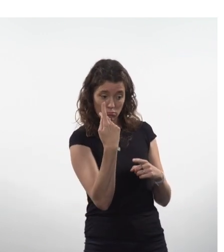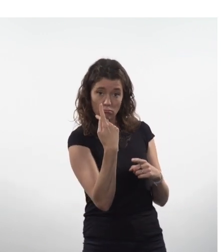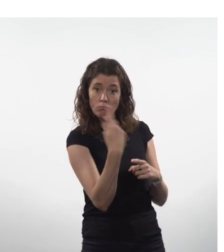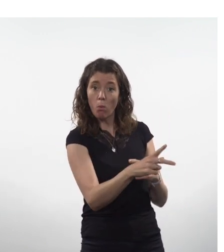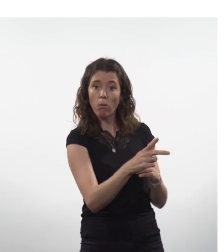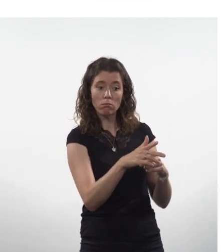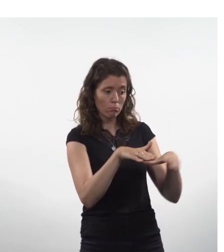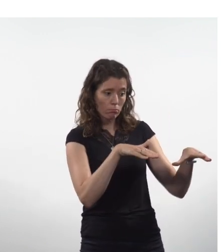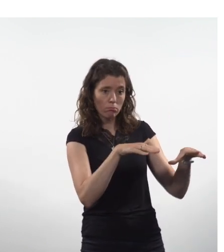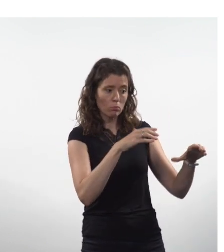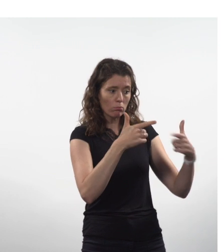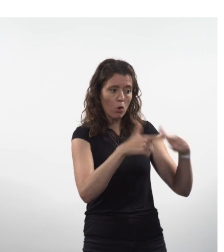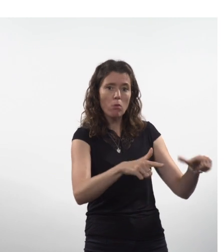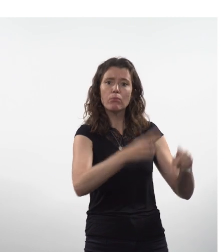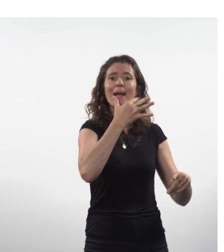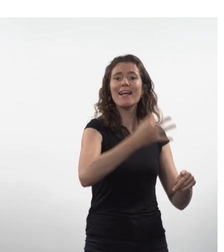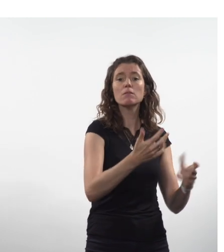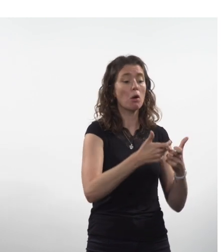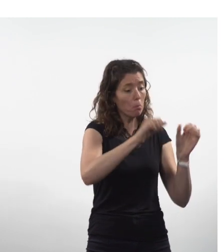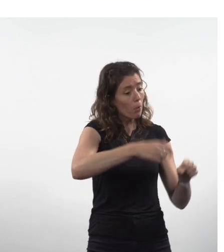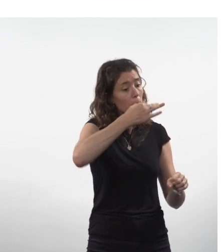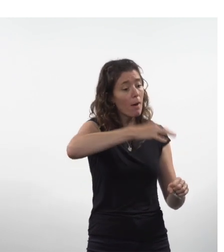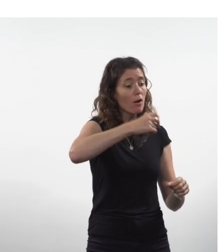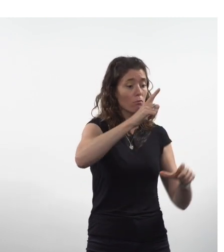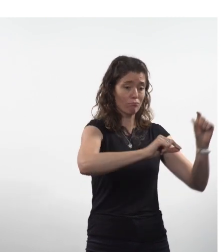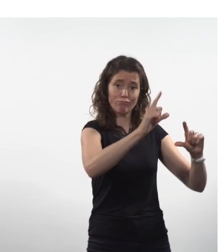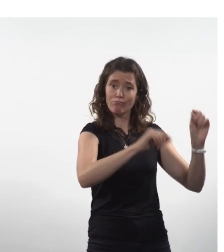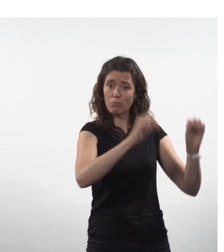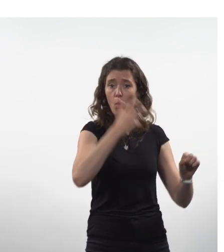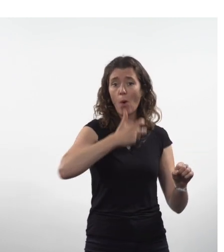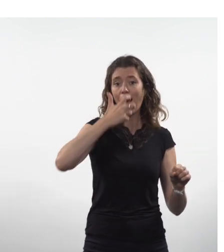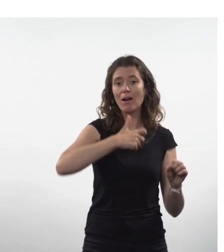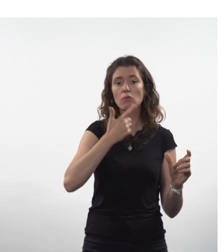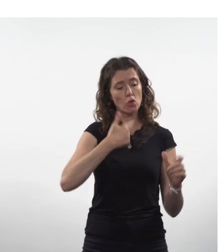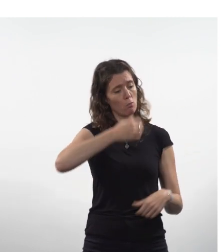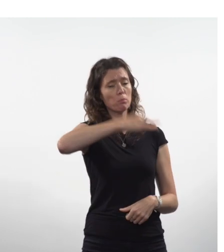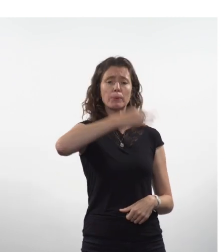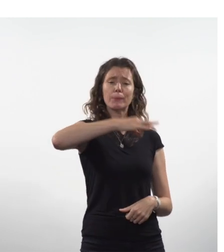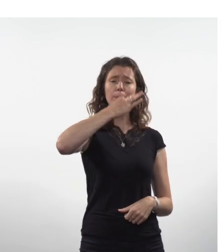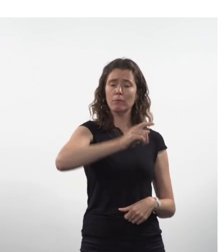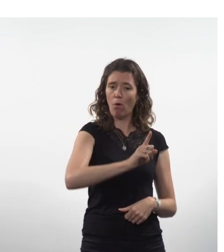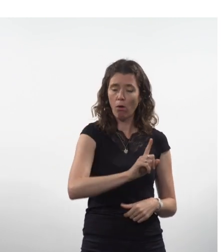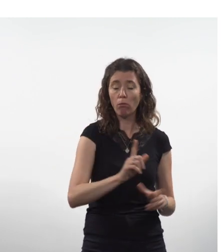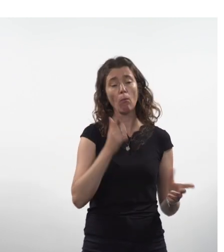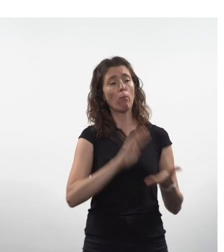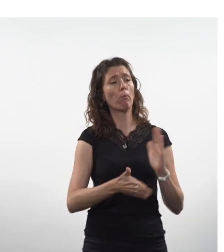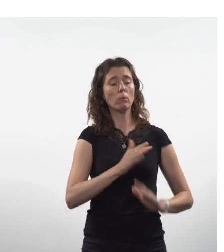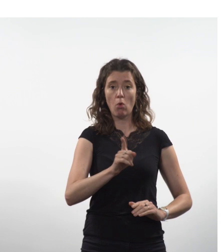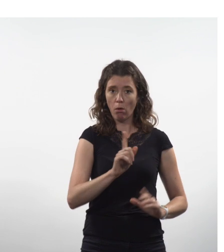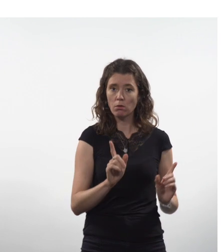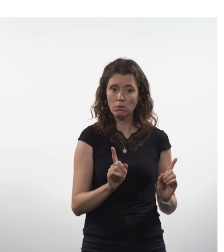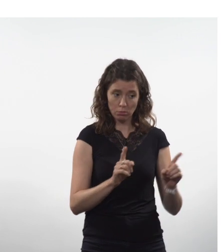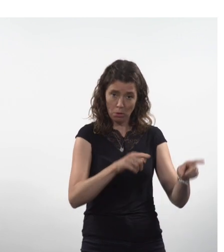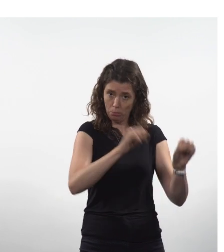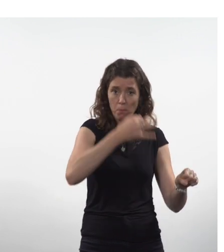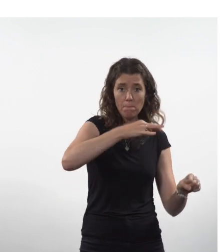l'aise. C'est pas parce que mon patient peut oraliser, le patient que j'ai en face de moi peut oraliser, qu'on va oraliser et on se pose plus de problème. Si le patient,